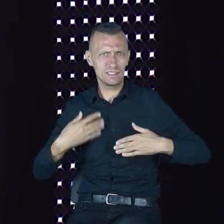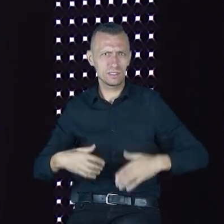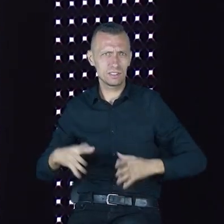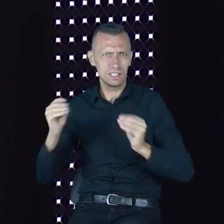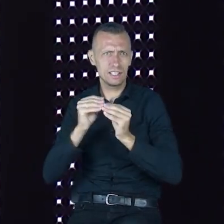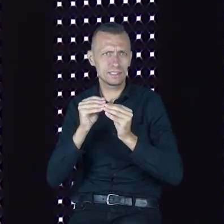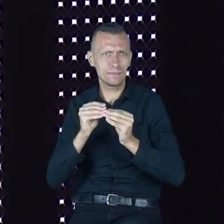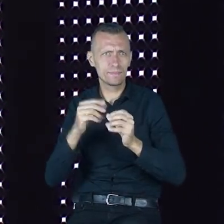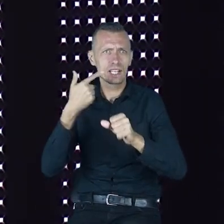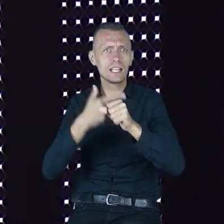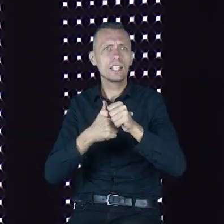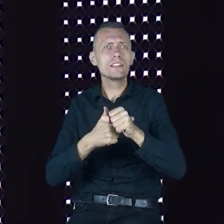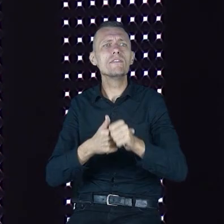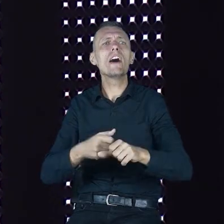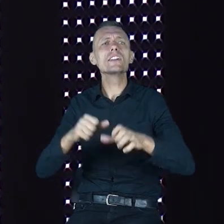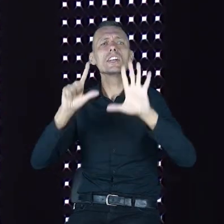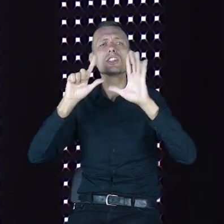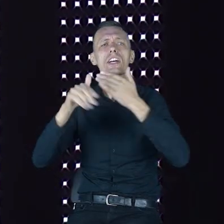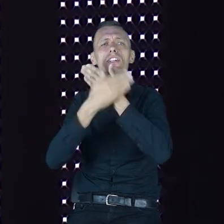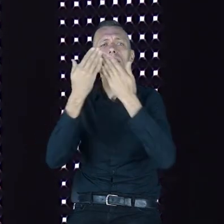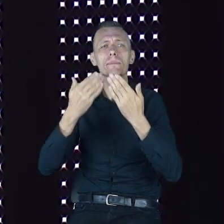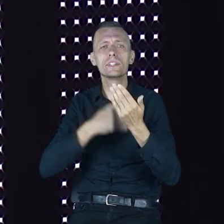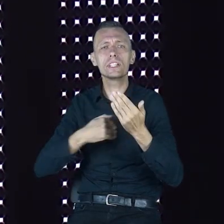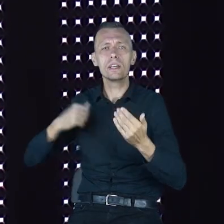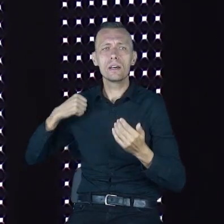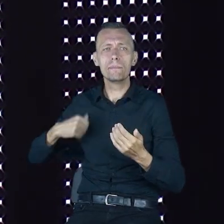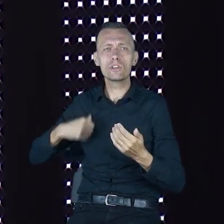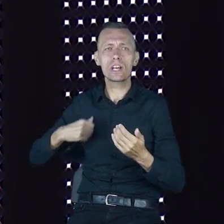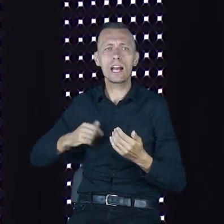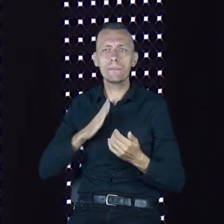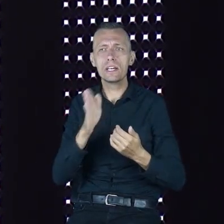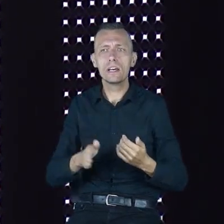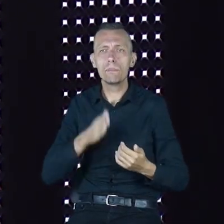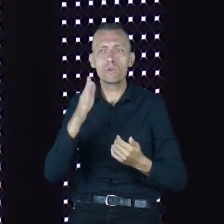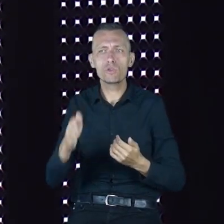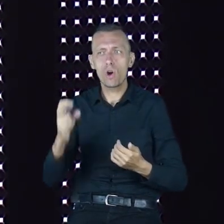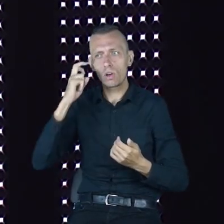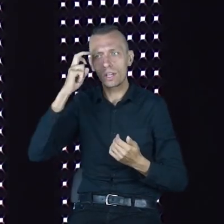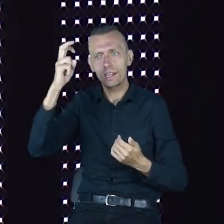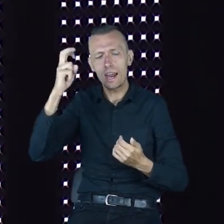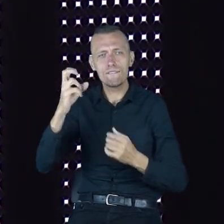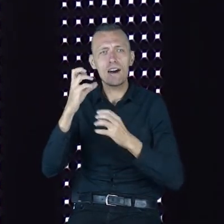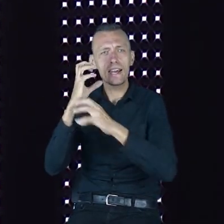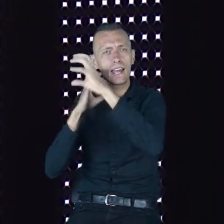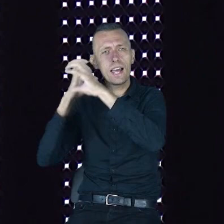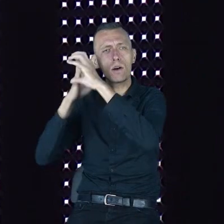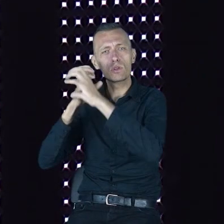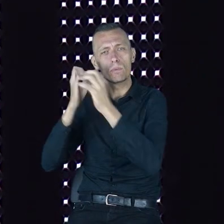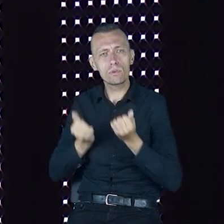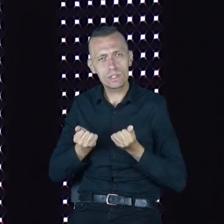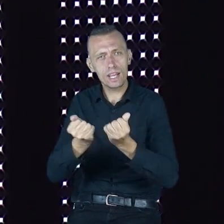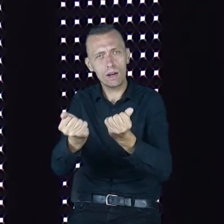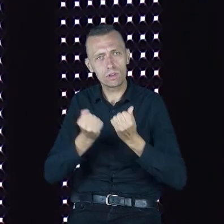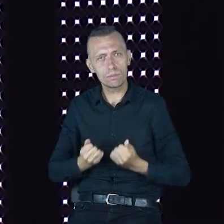27 dni zajmuje nam czekanie na pociągi, autobusy, tramwaje. 7 lat rolujemy się z